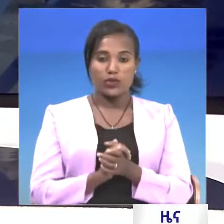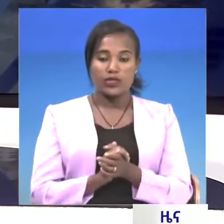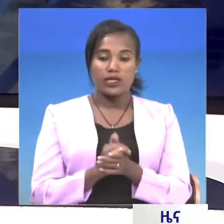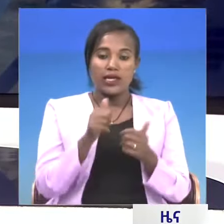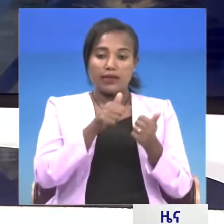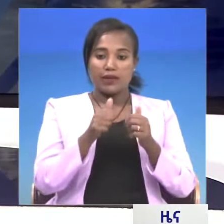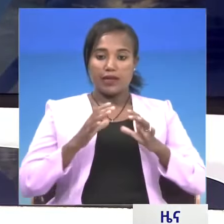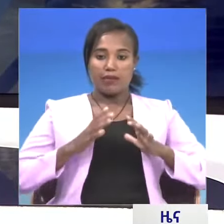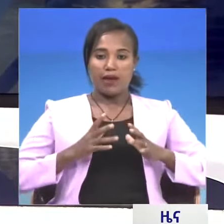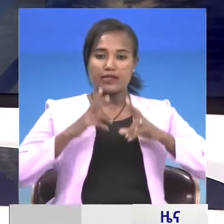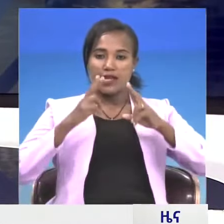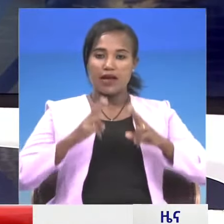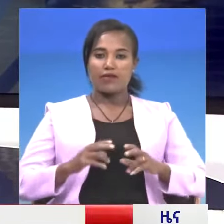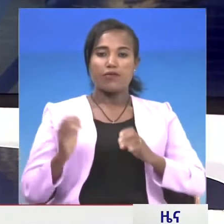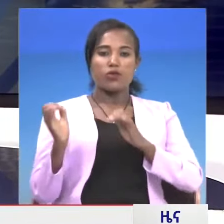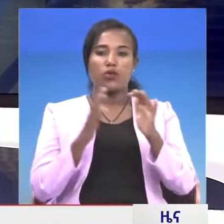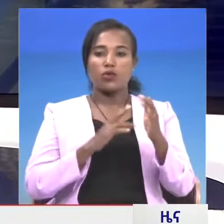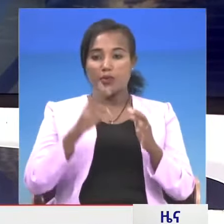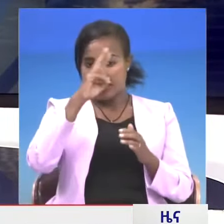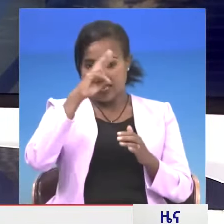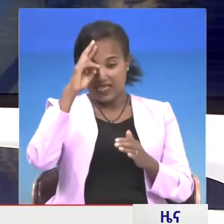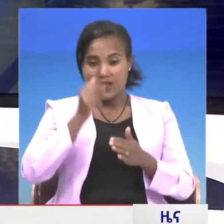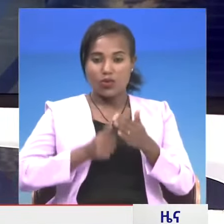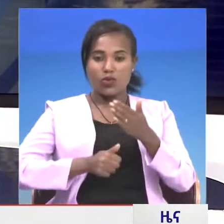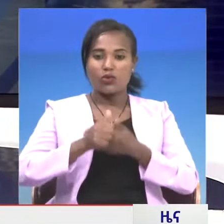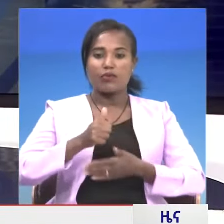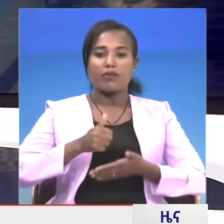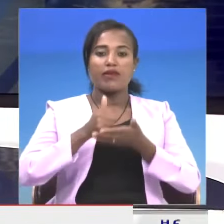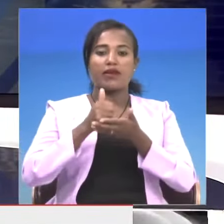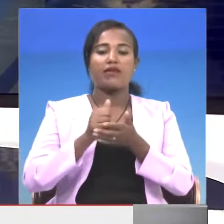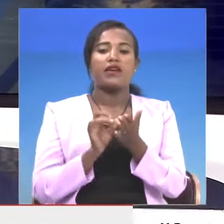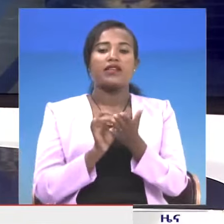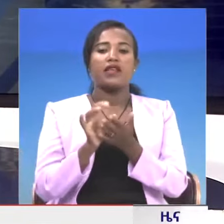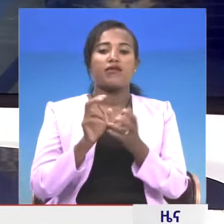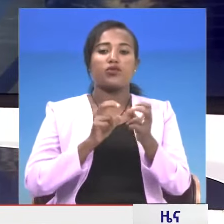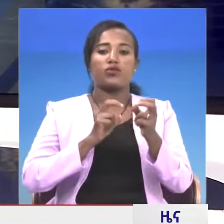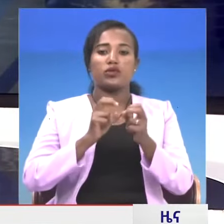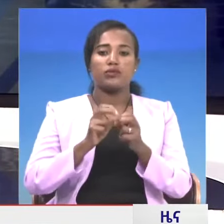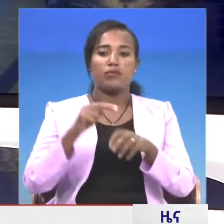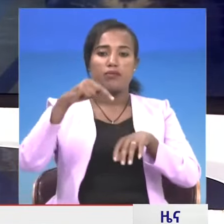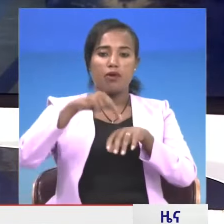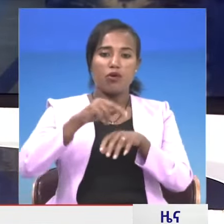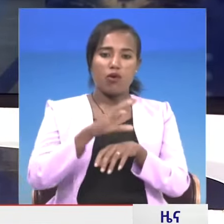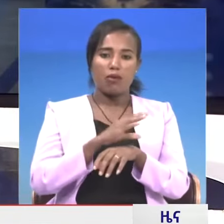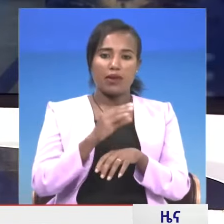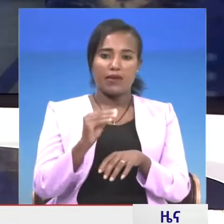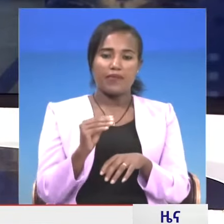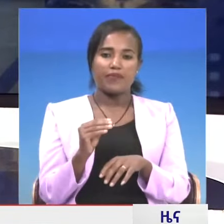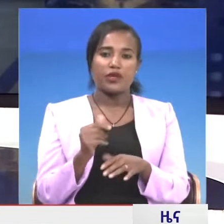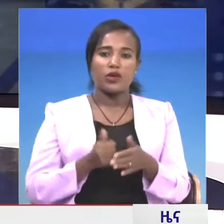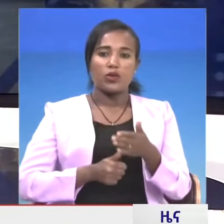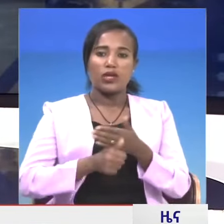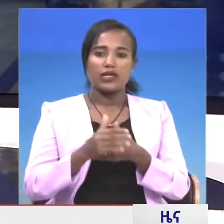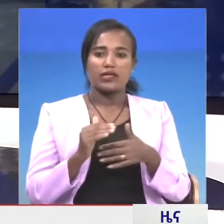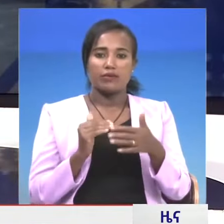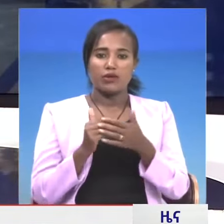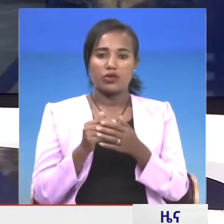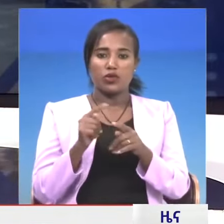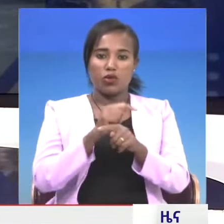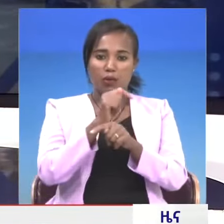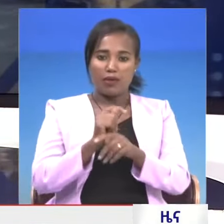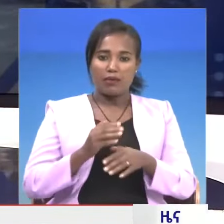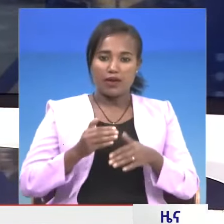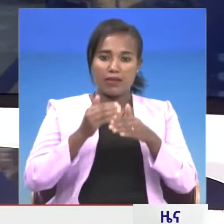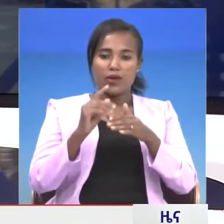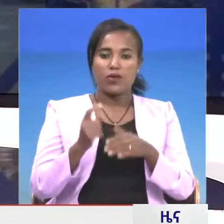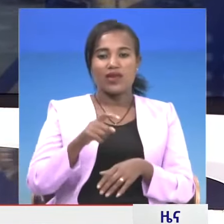የጥምቀት በዓልን ስናከብር በጦርነቱ ምክንያት የተጎዱትን በመደገፍ የተፈናቀሉ ወገኖችን በማቋቋምና ጉዳት የደረሰባቸውን ተቋማት